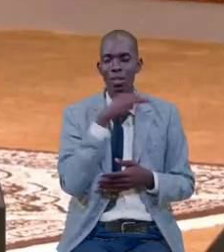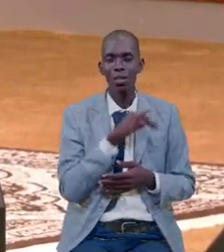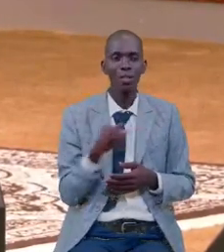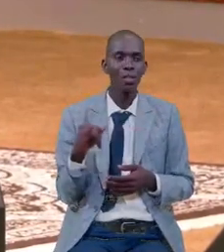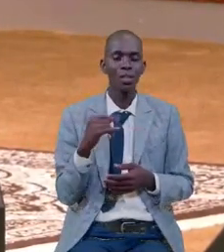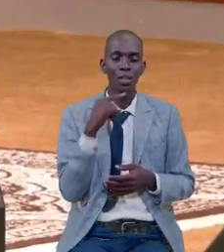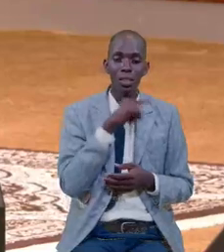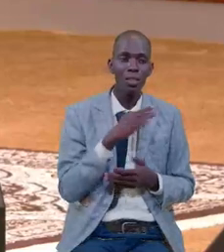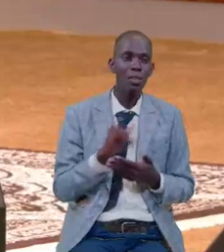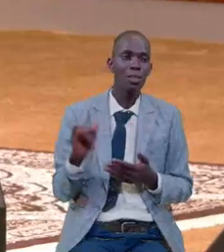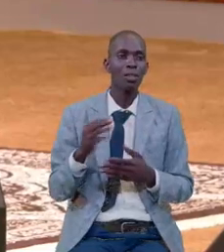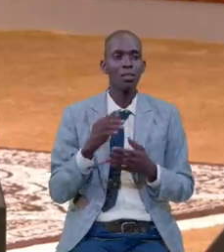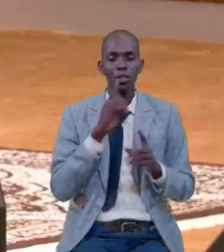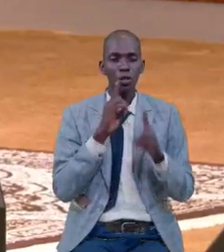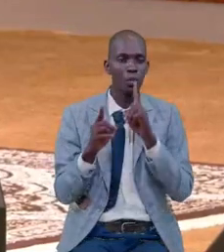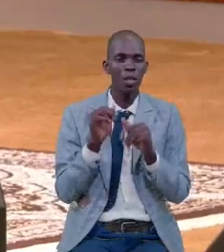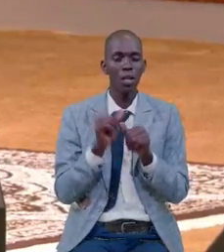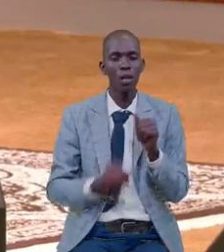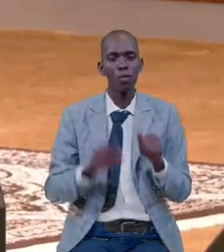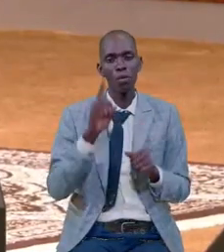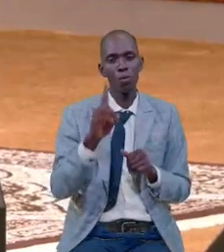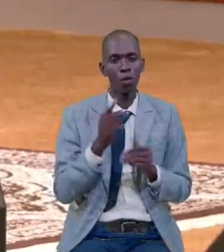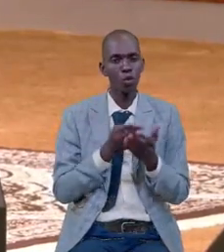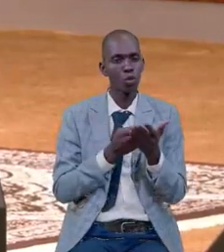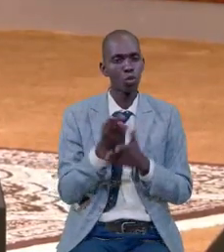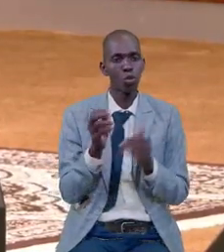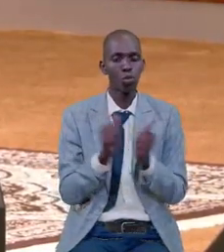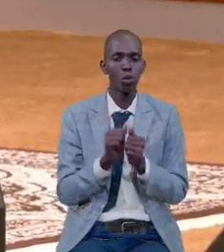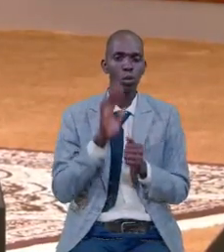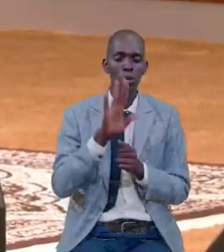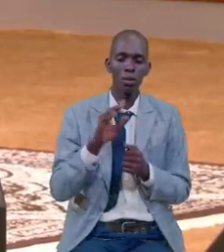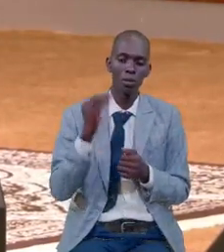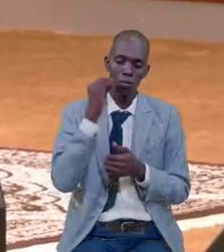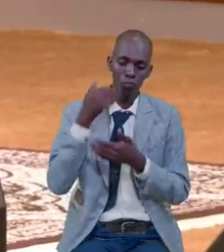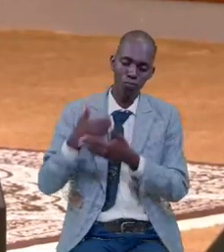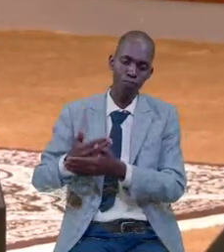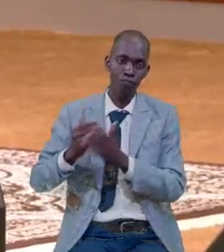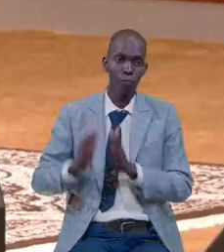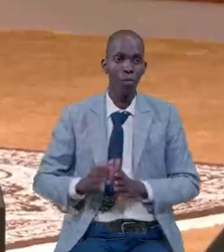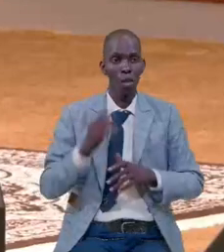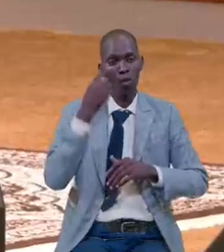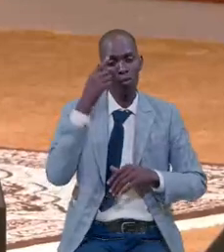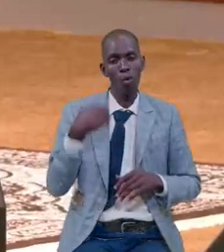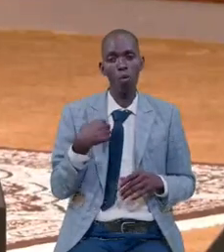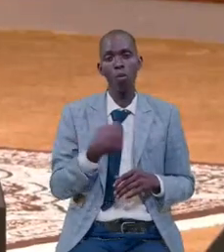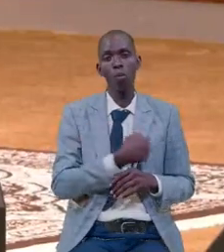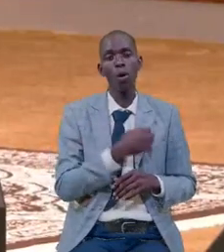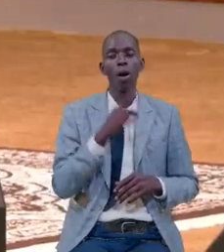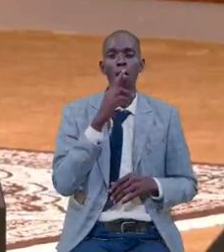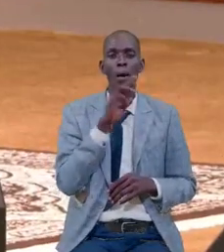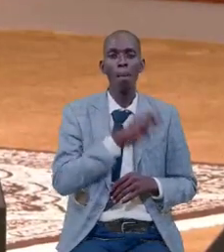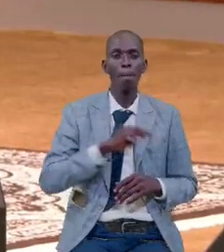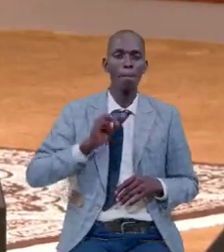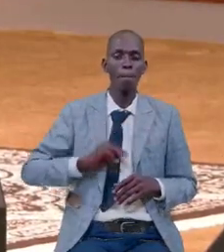aux mensonges et que chacun de vous parle selon la vérité à son prochain, car nous sommes membres